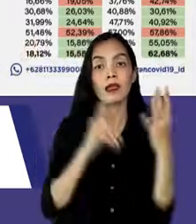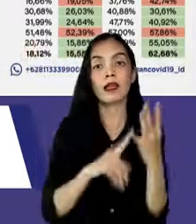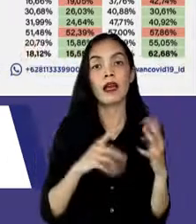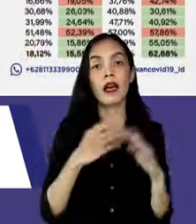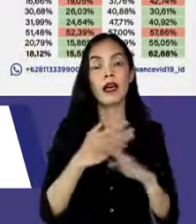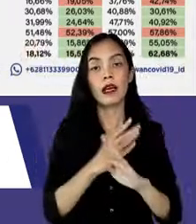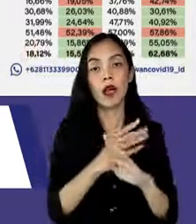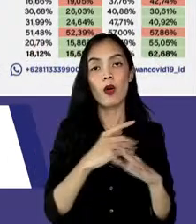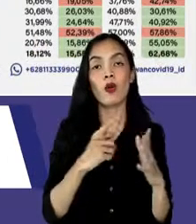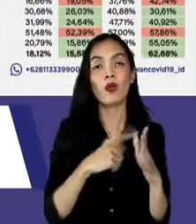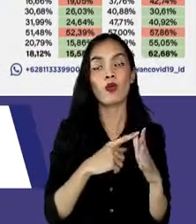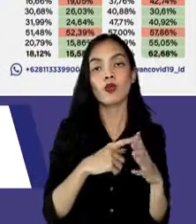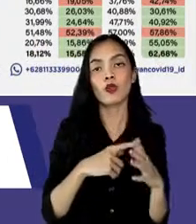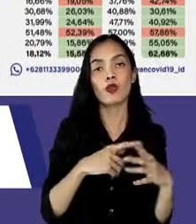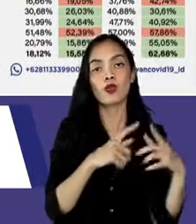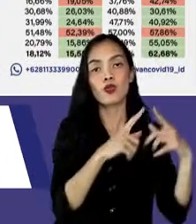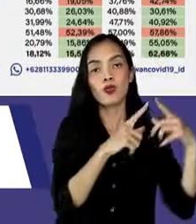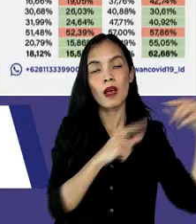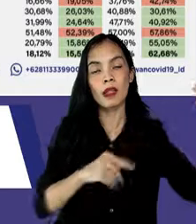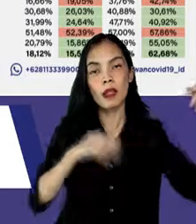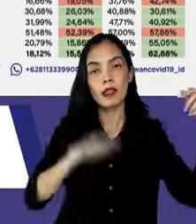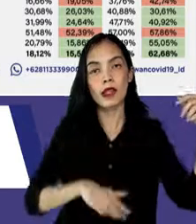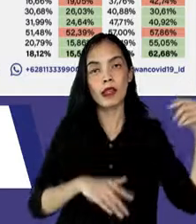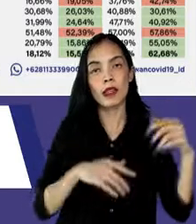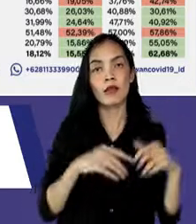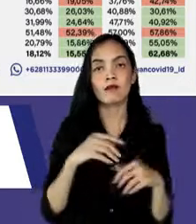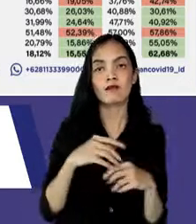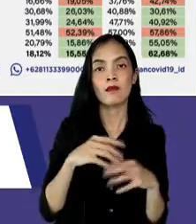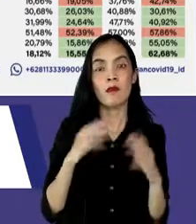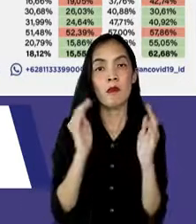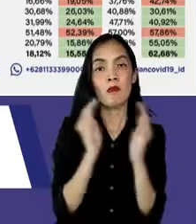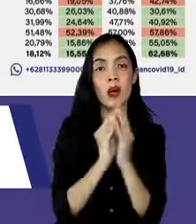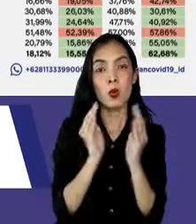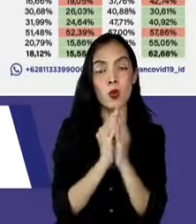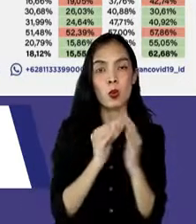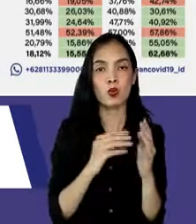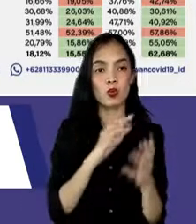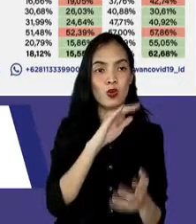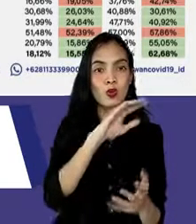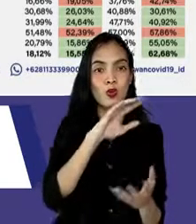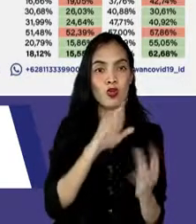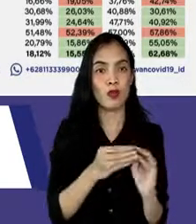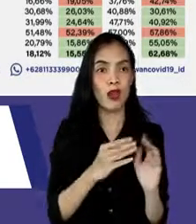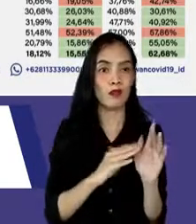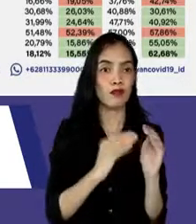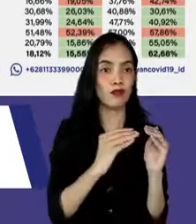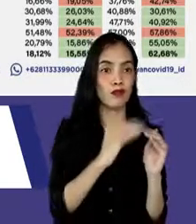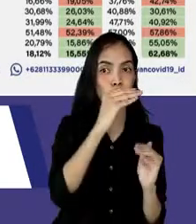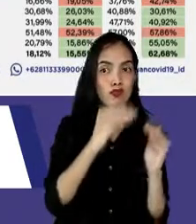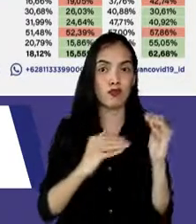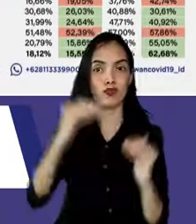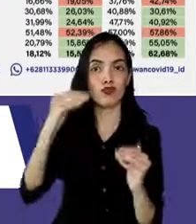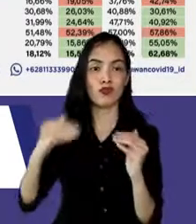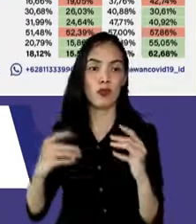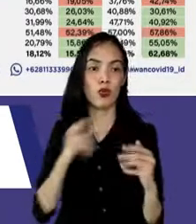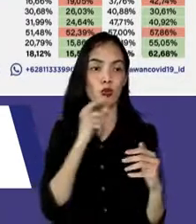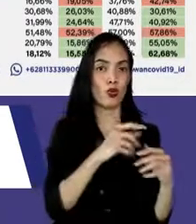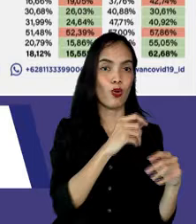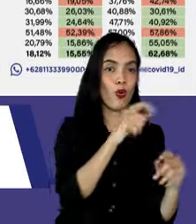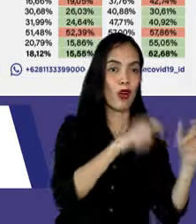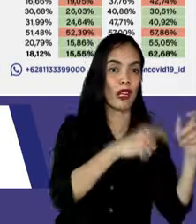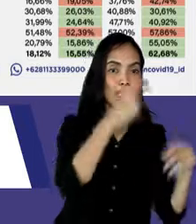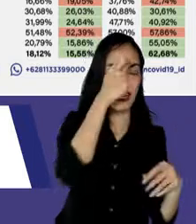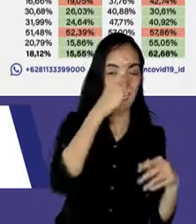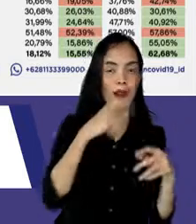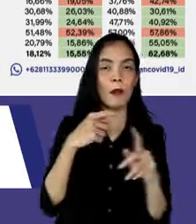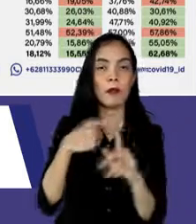Bangka Belitung dan Bengkulu menunjukkan kenaikan baik pada kasus aktif maupun bor sedangkan di